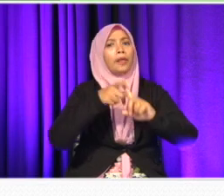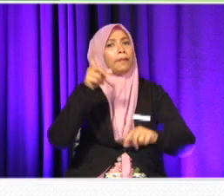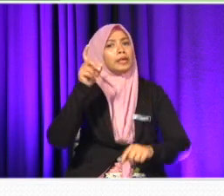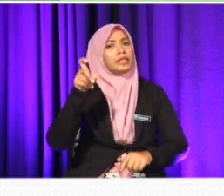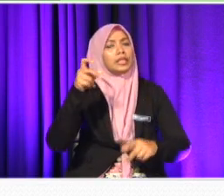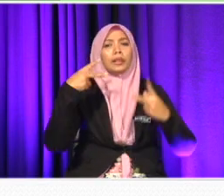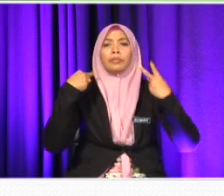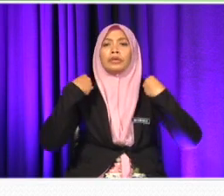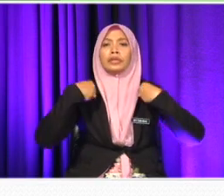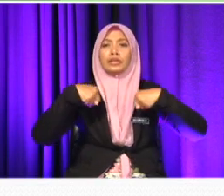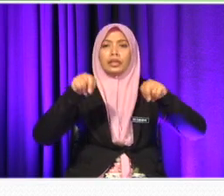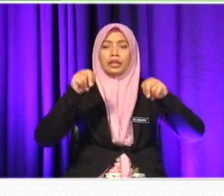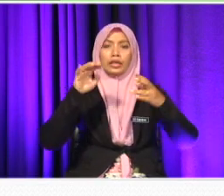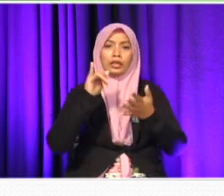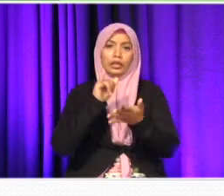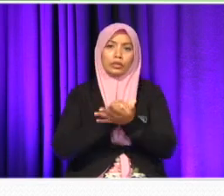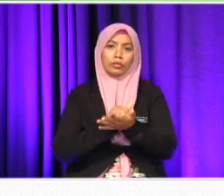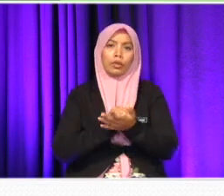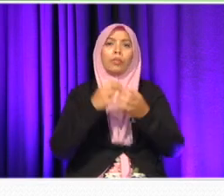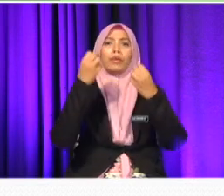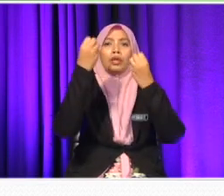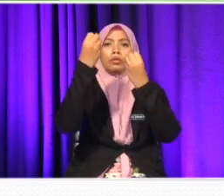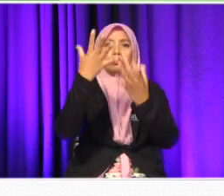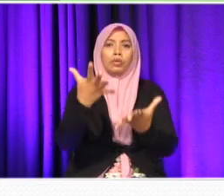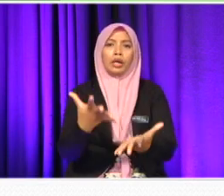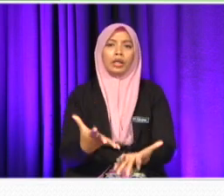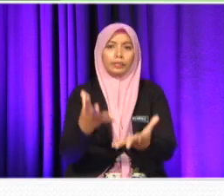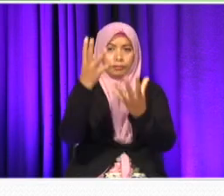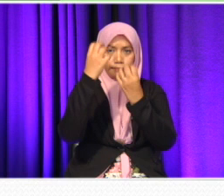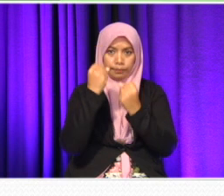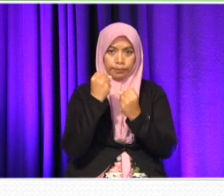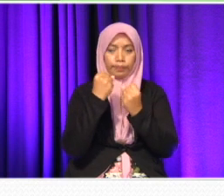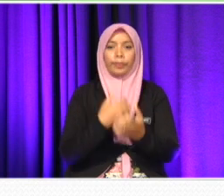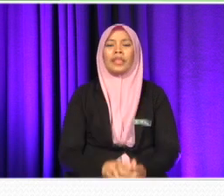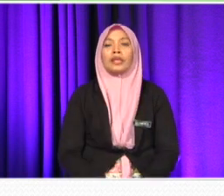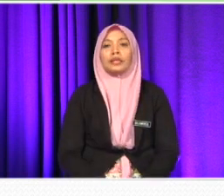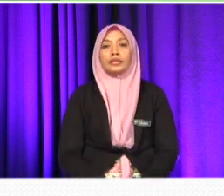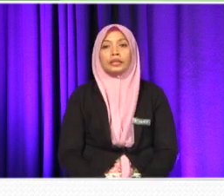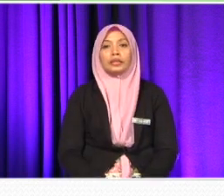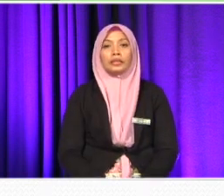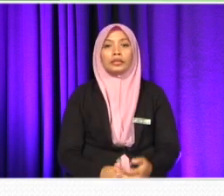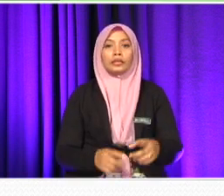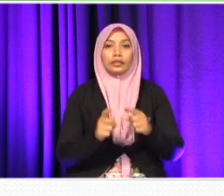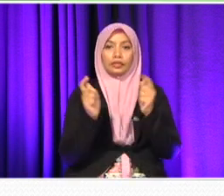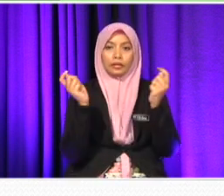peniagaan tersebut memiliki sumber maklumat yang mencukupi pengeluaran yang